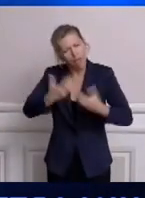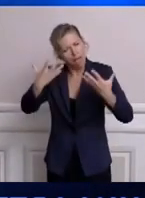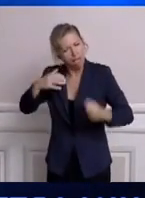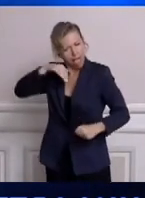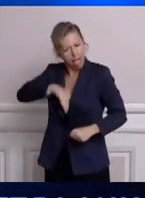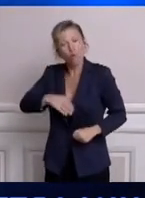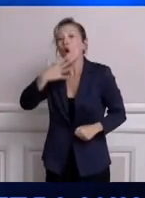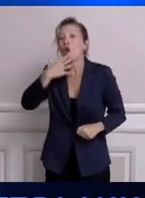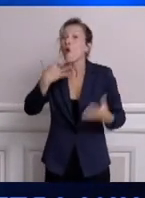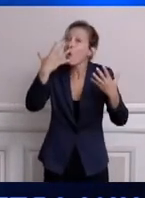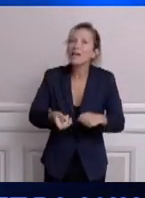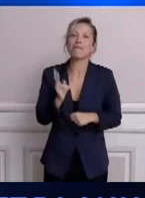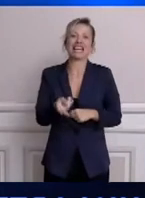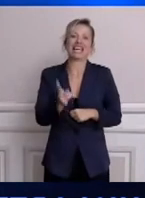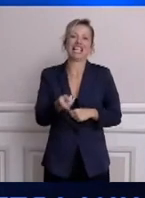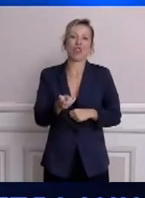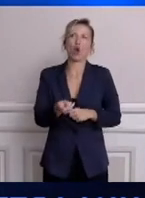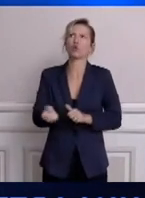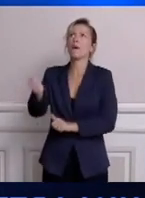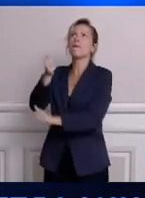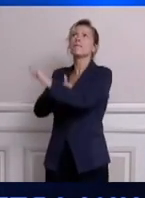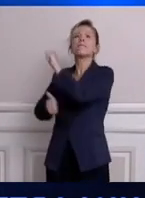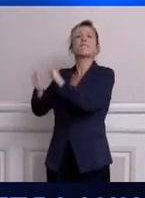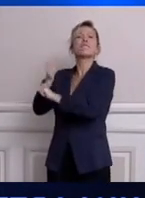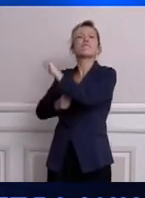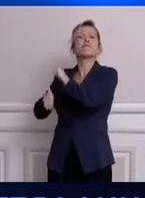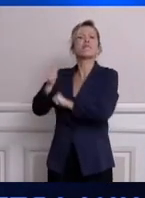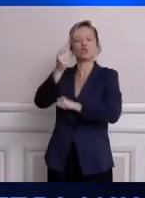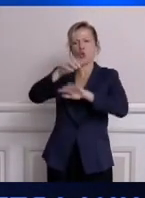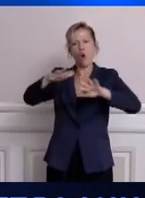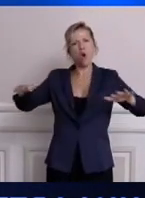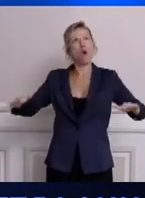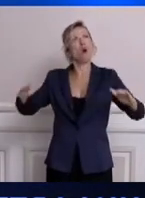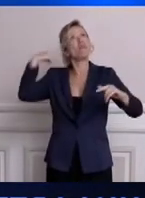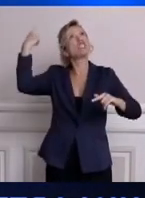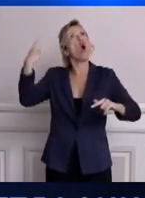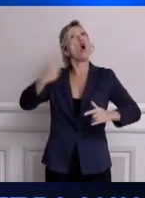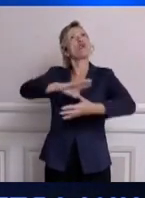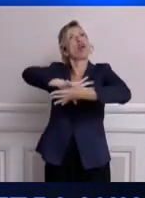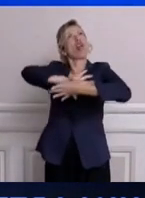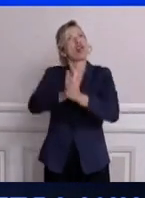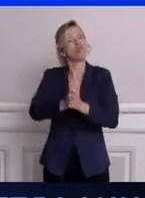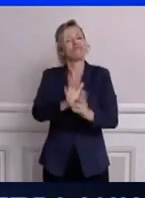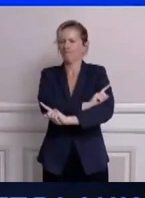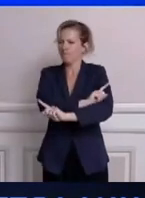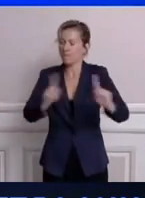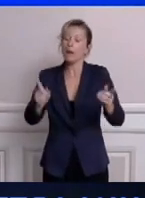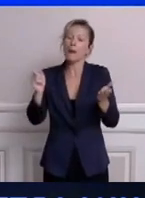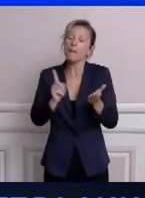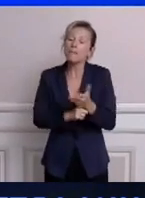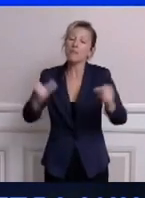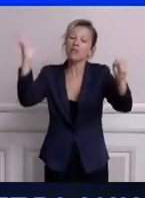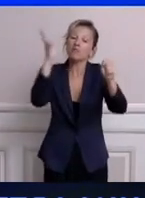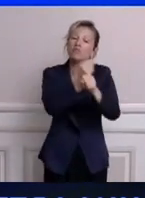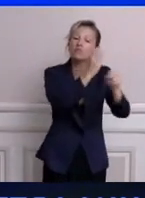κίνδυνος. Υπάρχει κίνδυνος να μείνουμε πίσω από την υπόλοιπη Ελλάδα. Υπάρχει κίνδυνος να μην υλοποιήσουμε τα όνειρά μας. Υπάρχει κίνδυνος να μην πετύχουμε στην πρόοδο